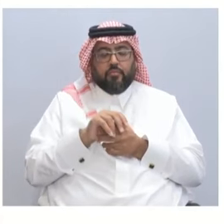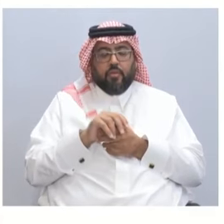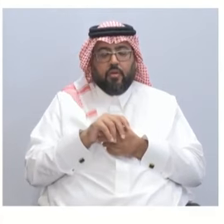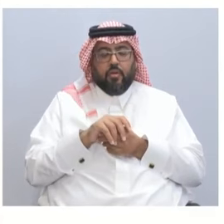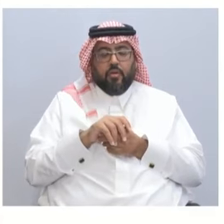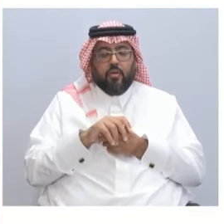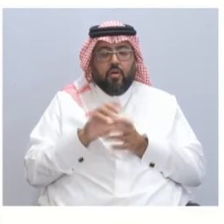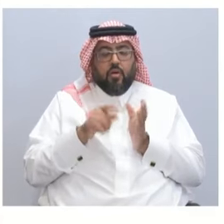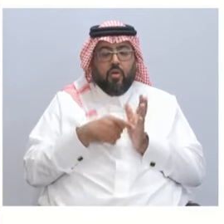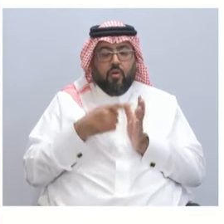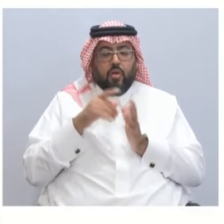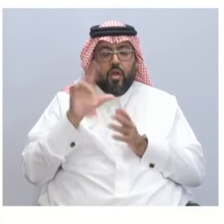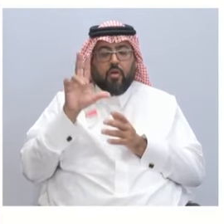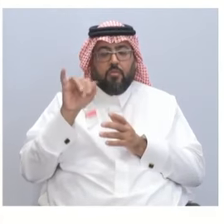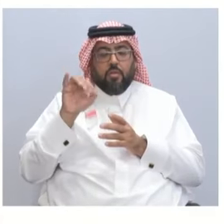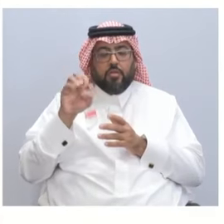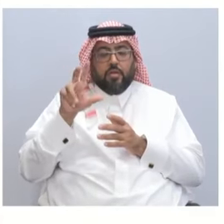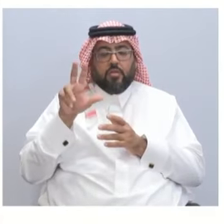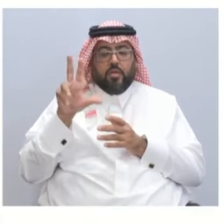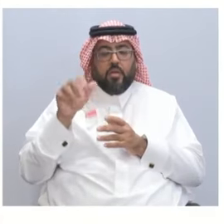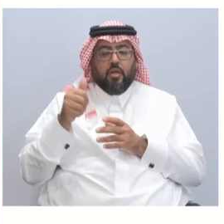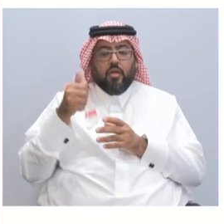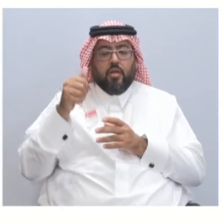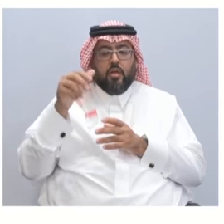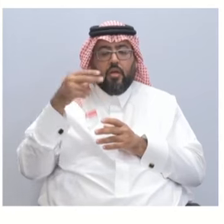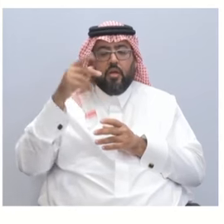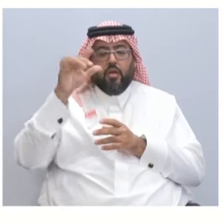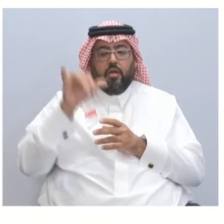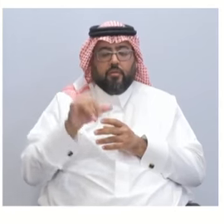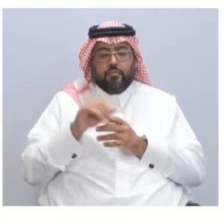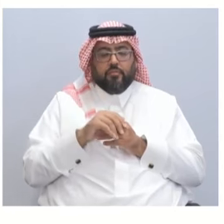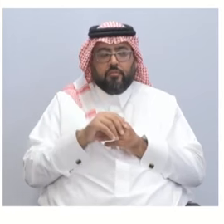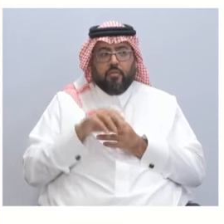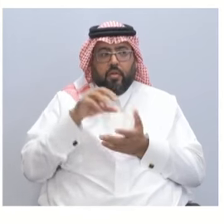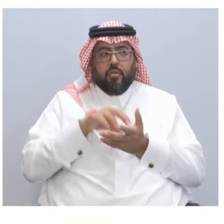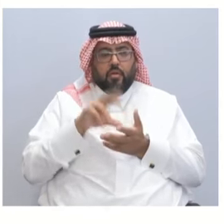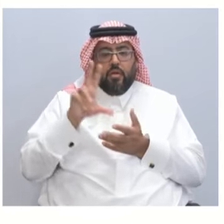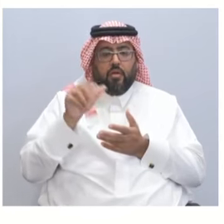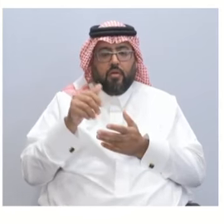اجز اول شيء المجلس الاعلى المجلس